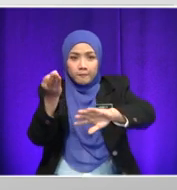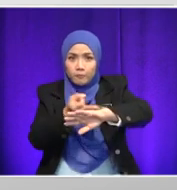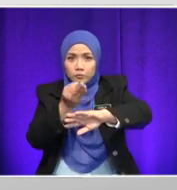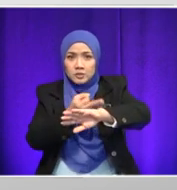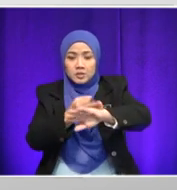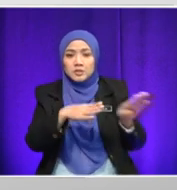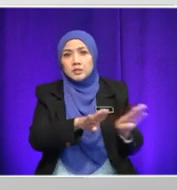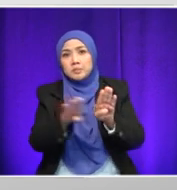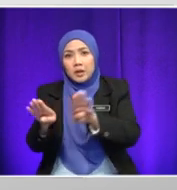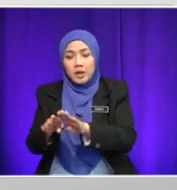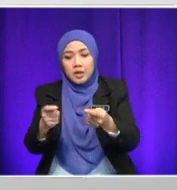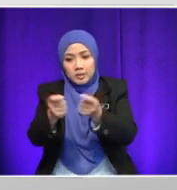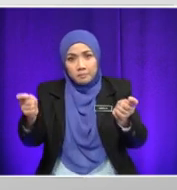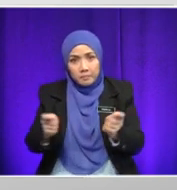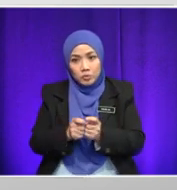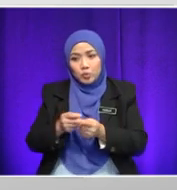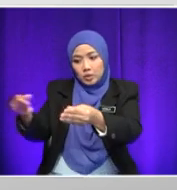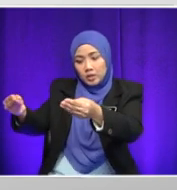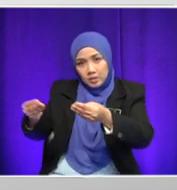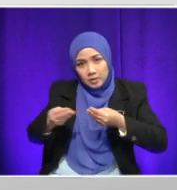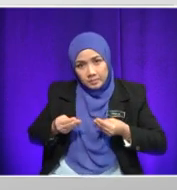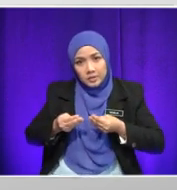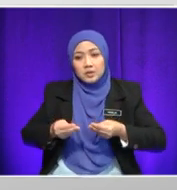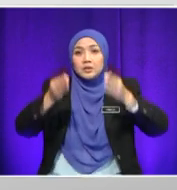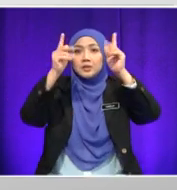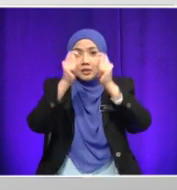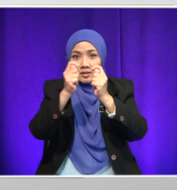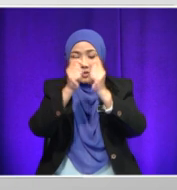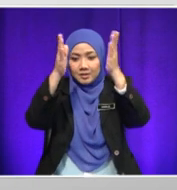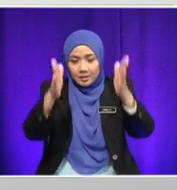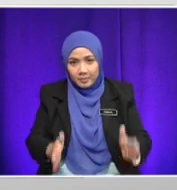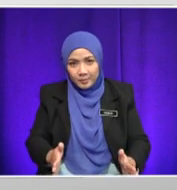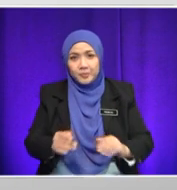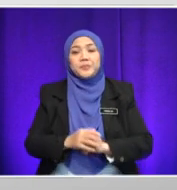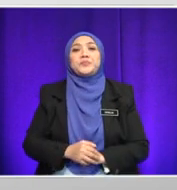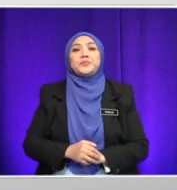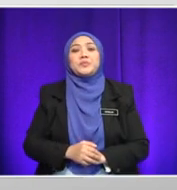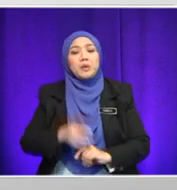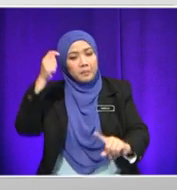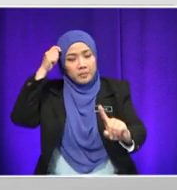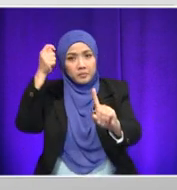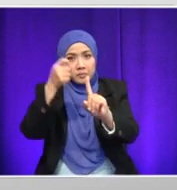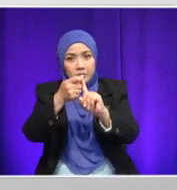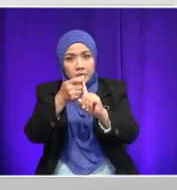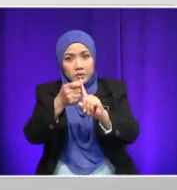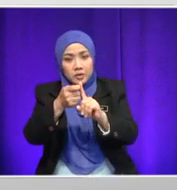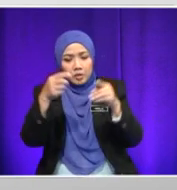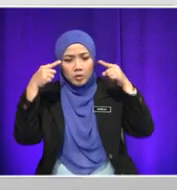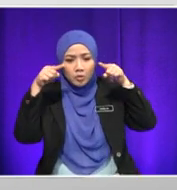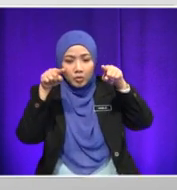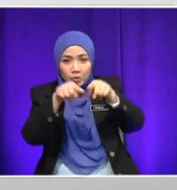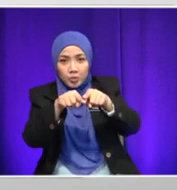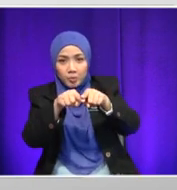menerima tetamu yang datang berkunjung ke kediaman ruang ini menjadi tempat tumpuan secara sifat gubahan bunga yang boleh